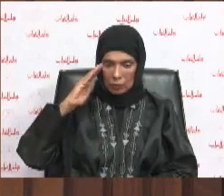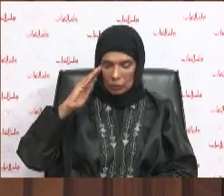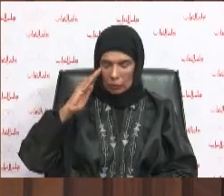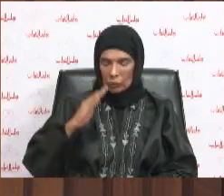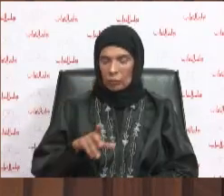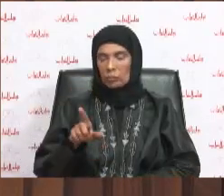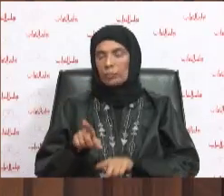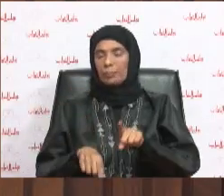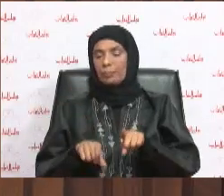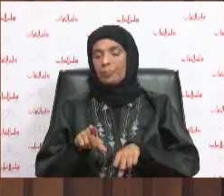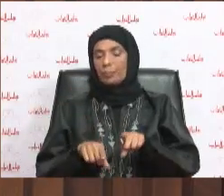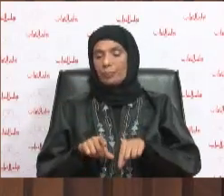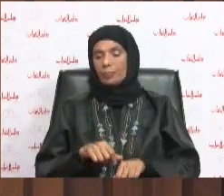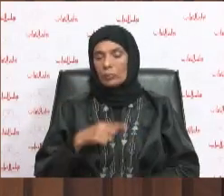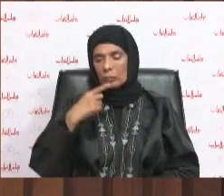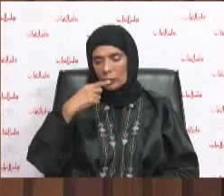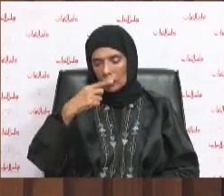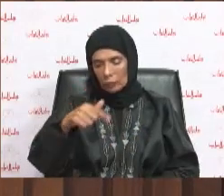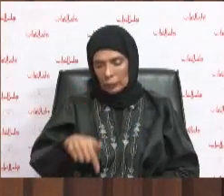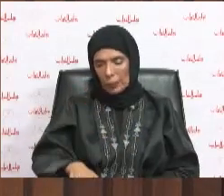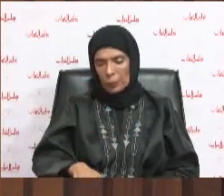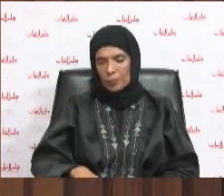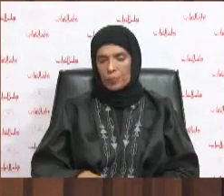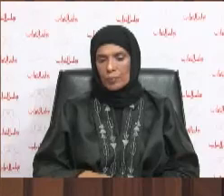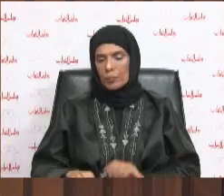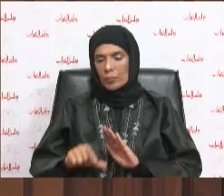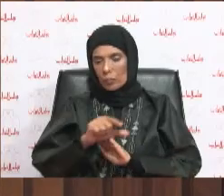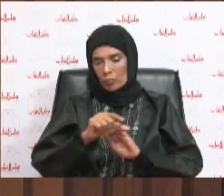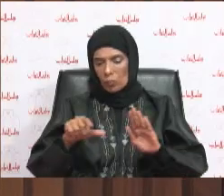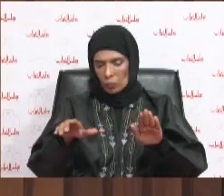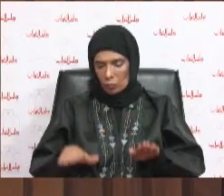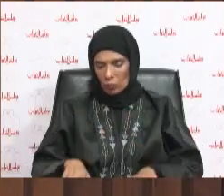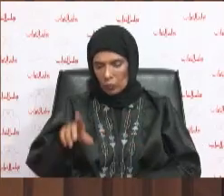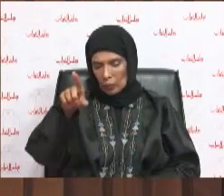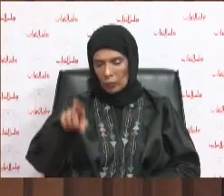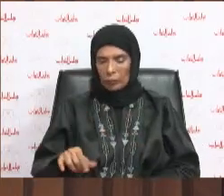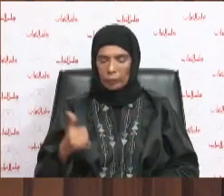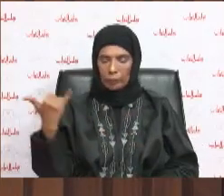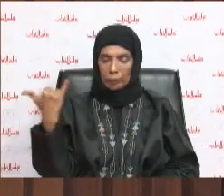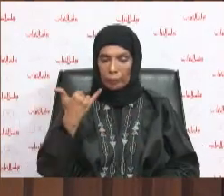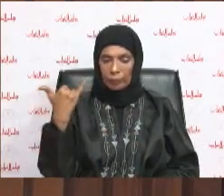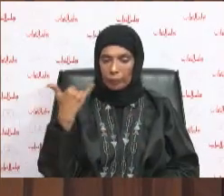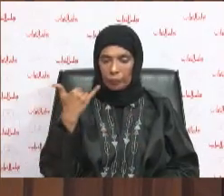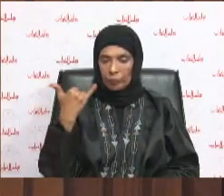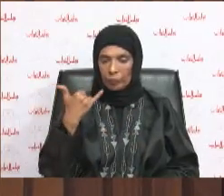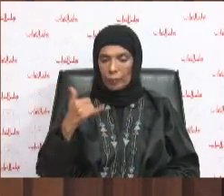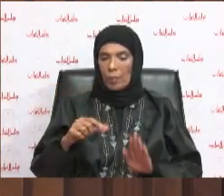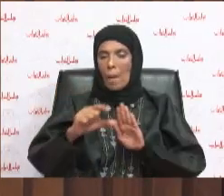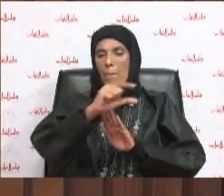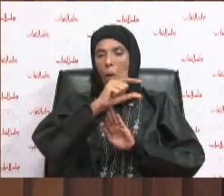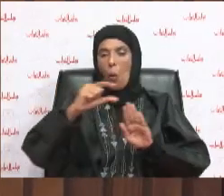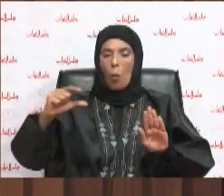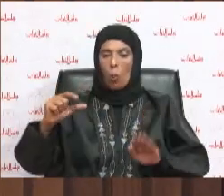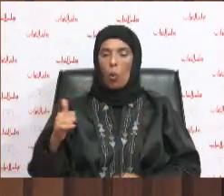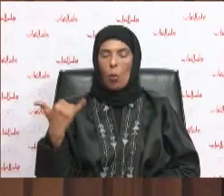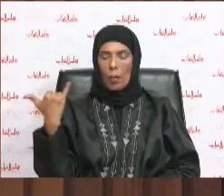الأخوان اللي تداخلوا في جلسة اليوم على اهتمامهم في هذا الموضوع اللي يهمنا